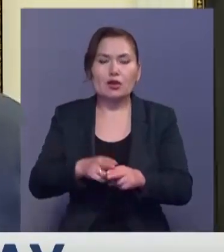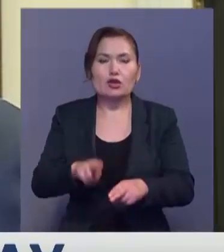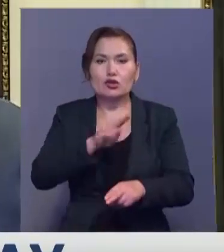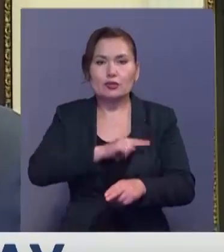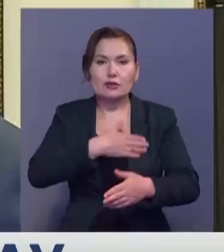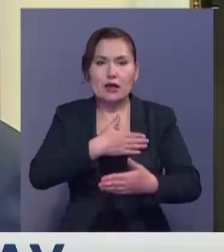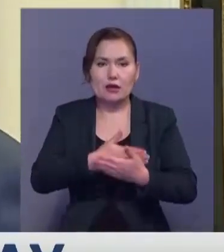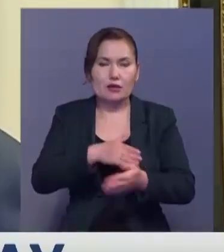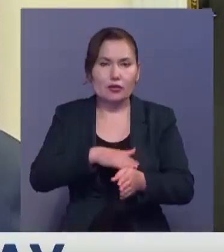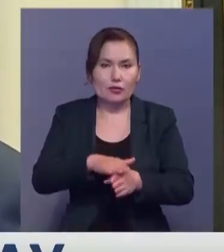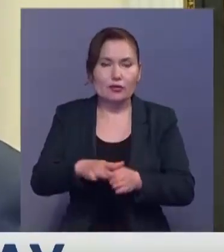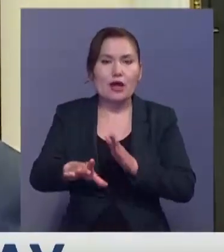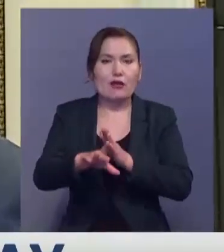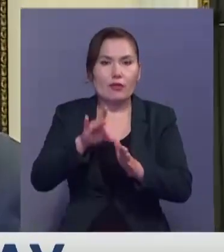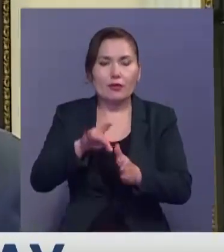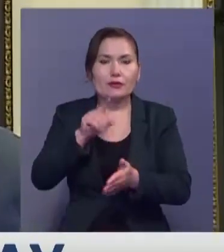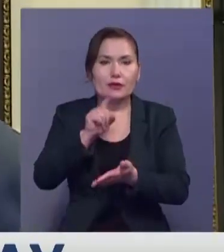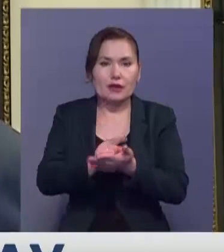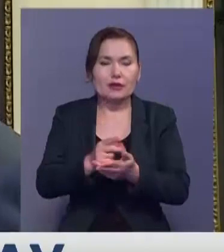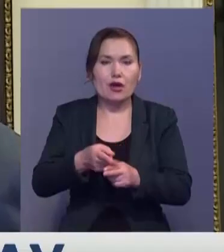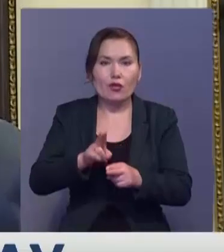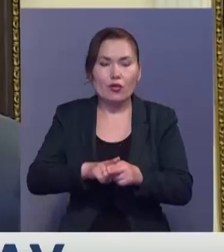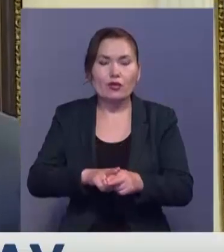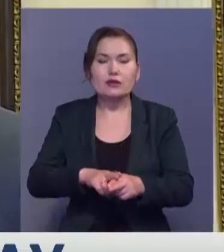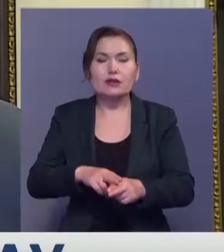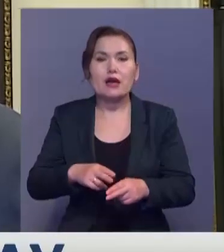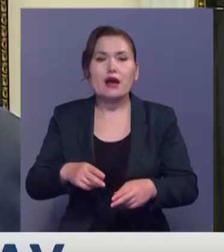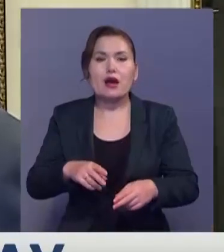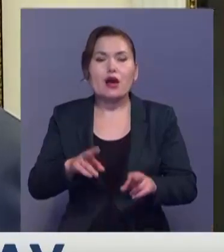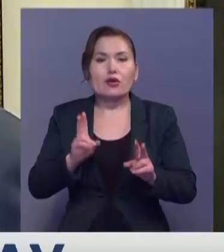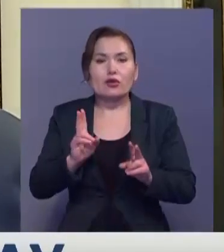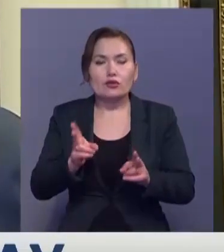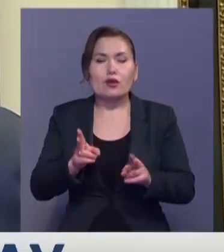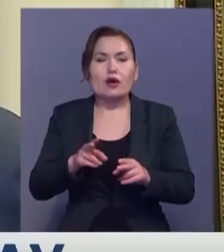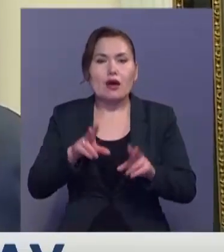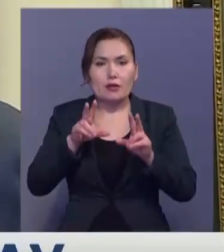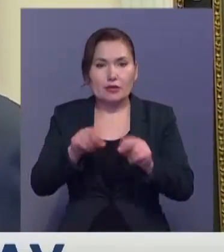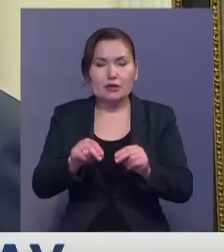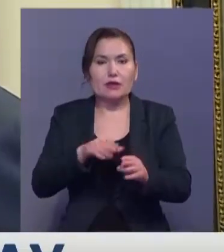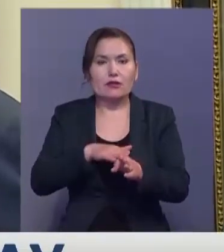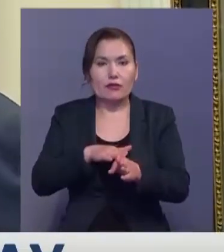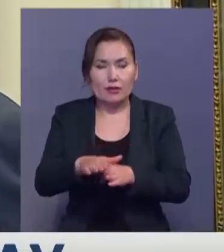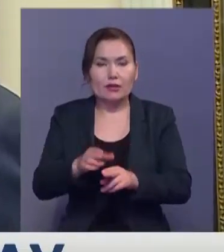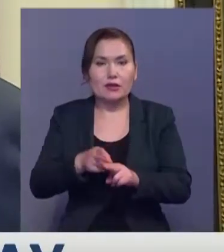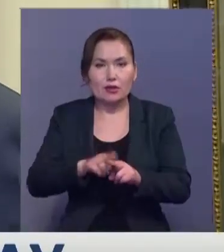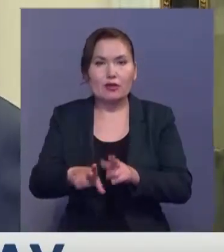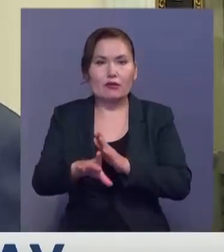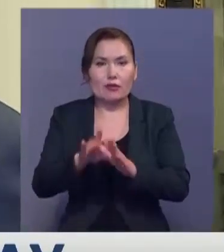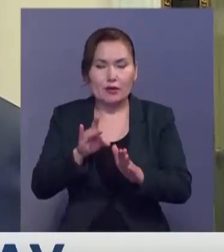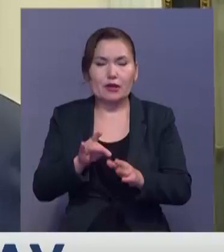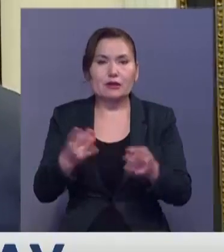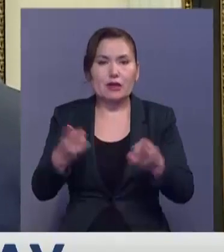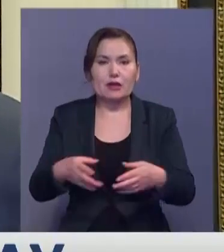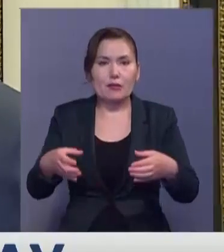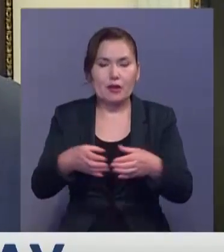билікке келу үшін кез келген уәдені береді, ертең оны орындалмай, әрине сайлаушылар ертең наразы болады оған.